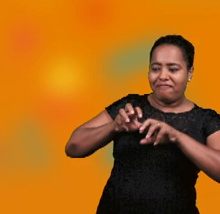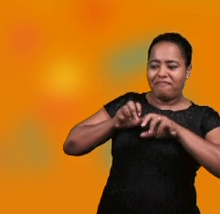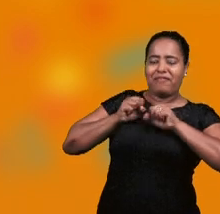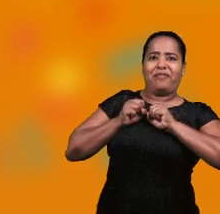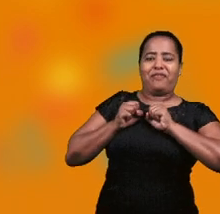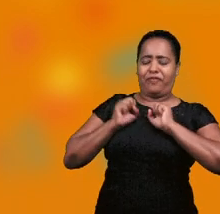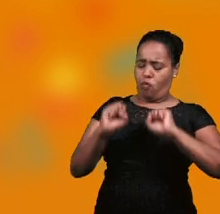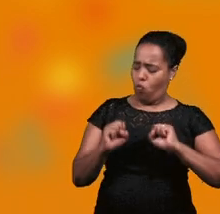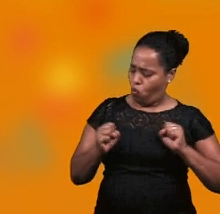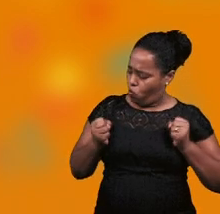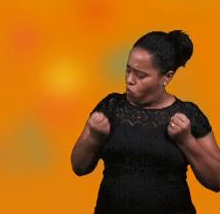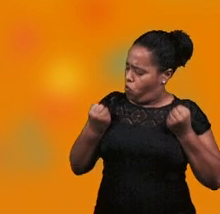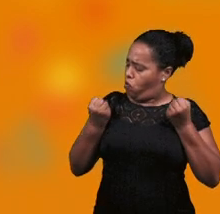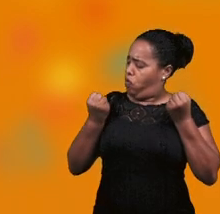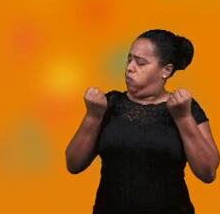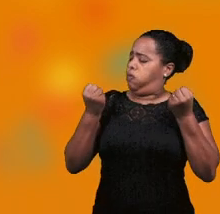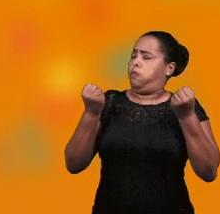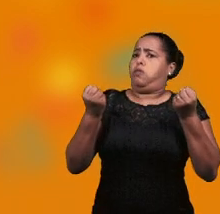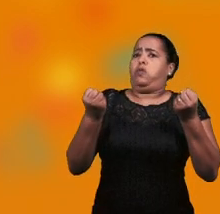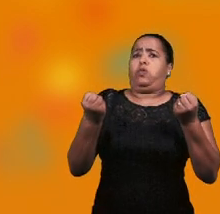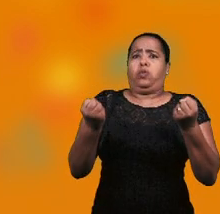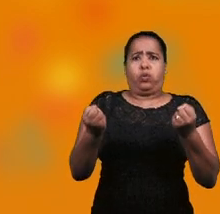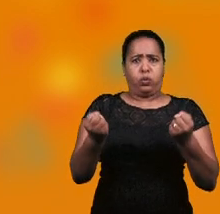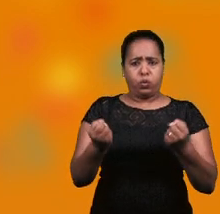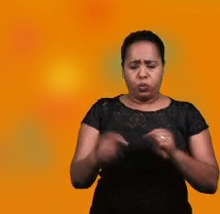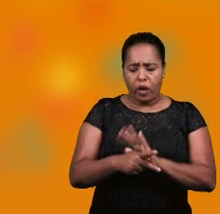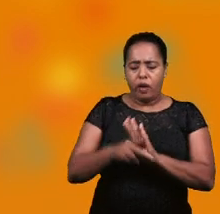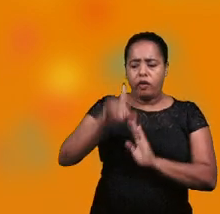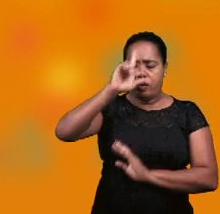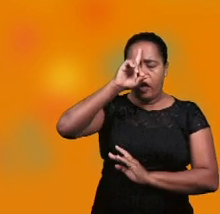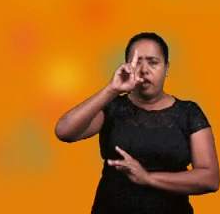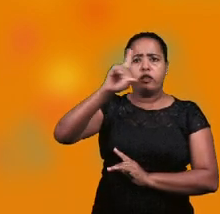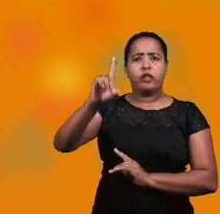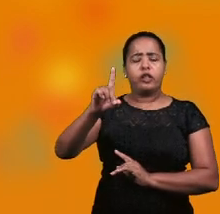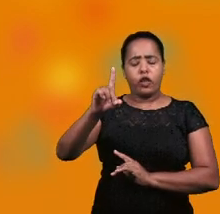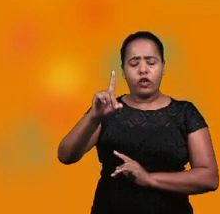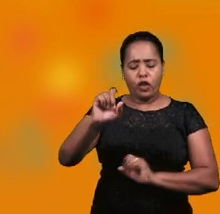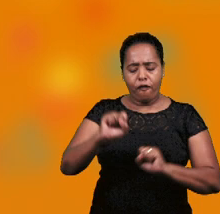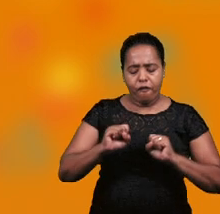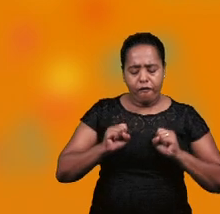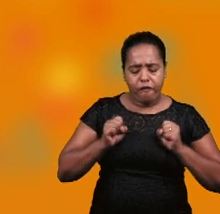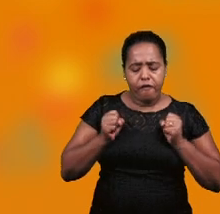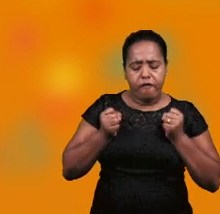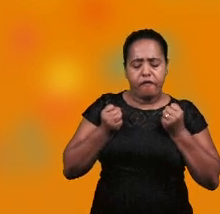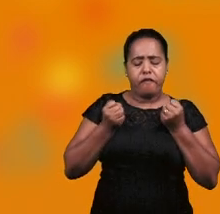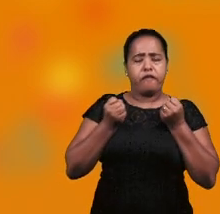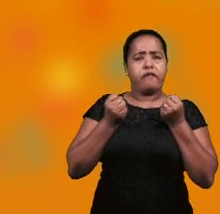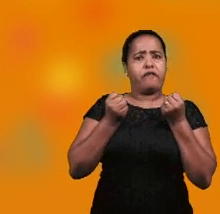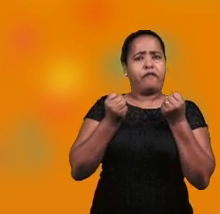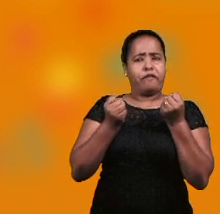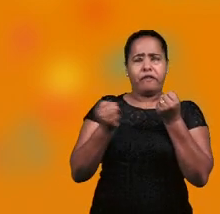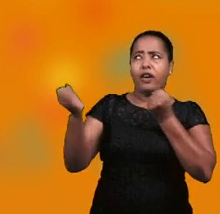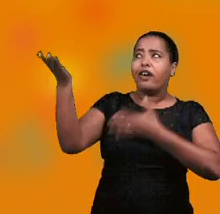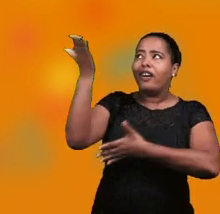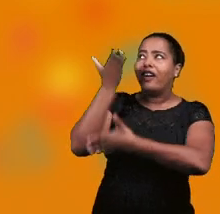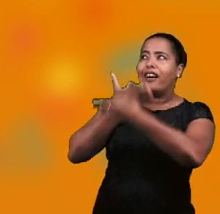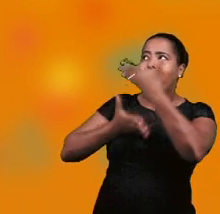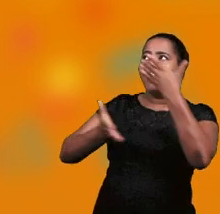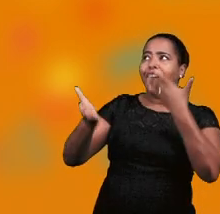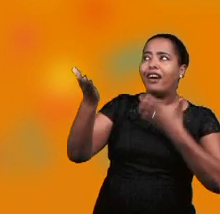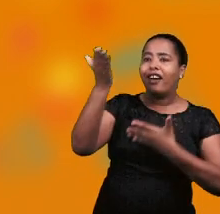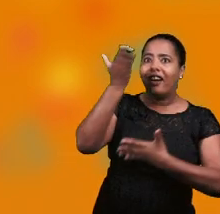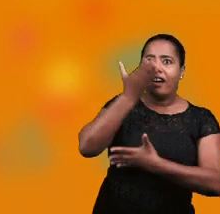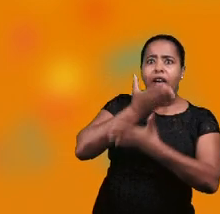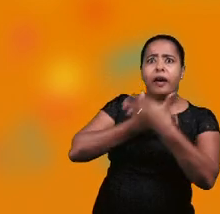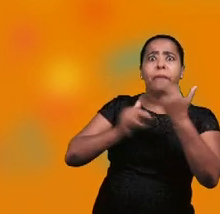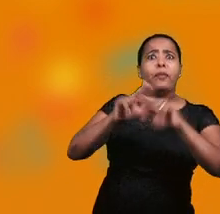espirituais, revestido de toda a armadura de Deus, serei fortalecido no